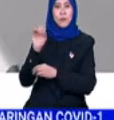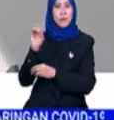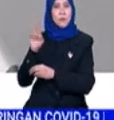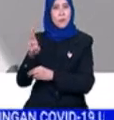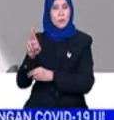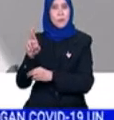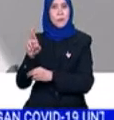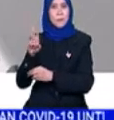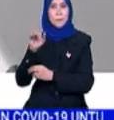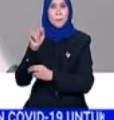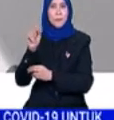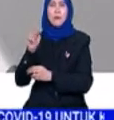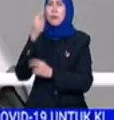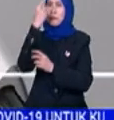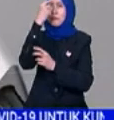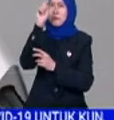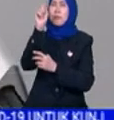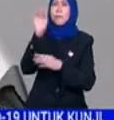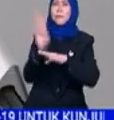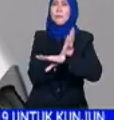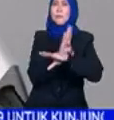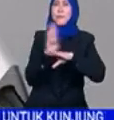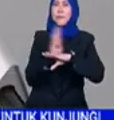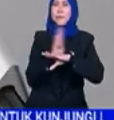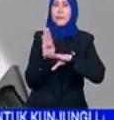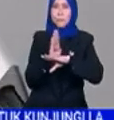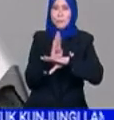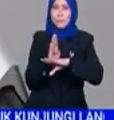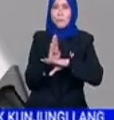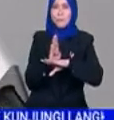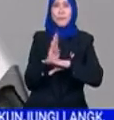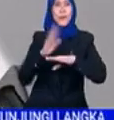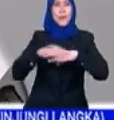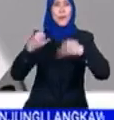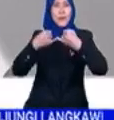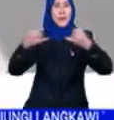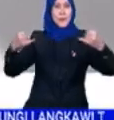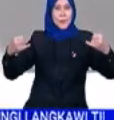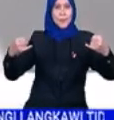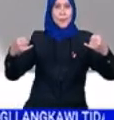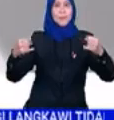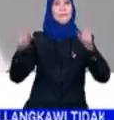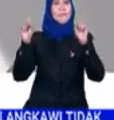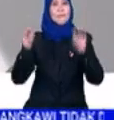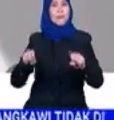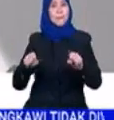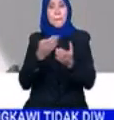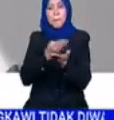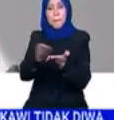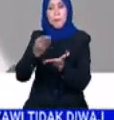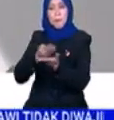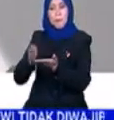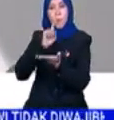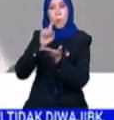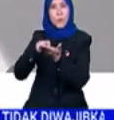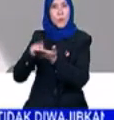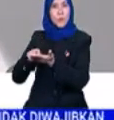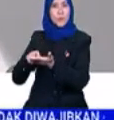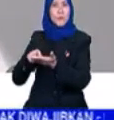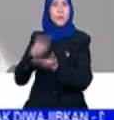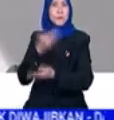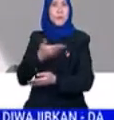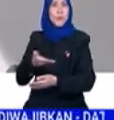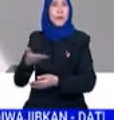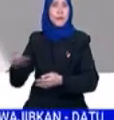khusus mengenai pengurusan pernyataan share video kau ke atas kalian yang Bolehkah orang ramai membeli produk-produk hijrah